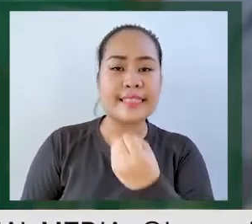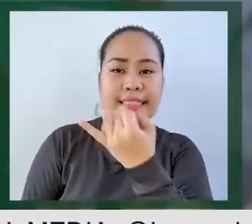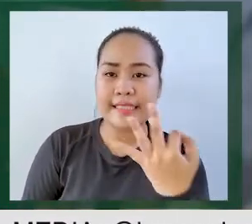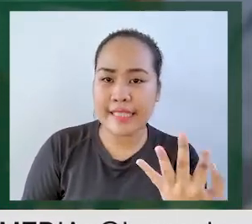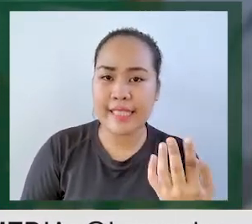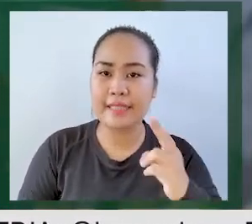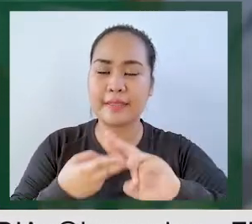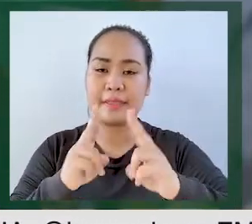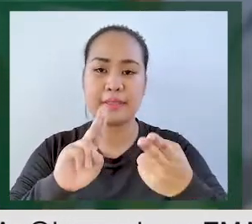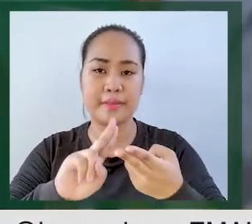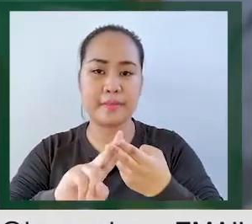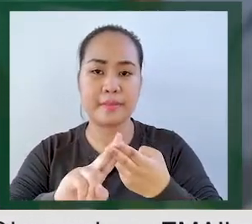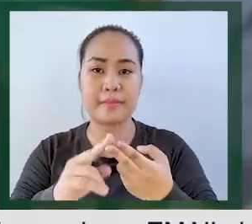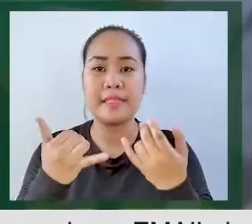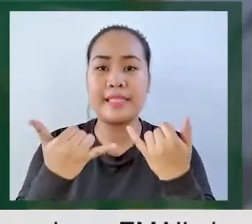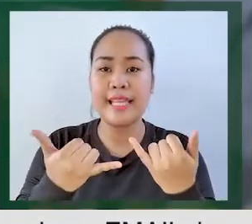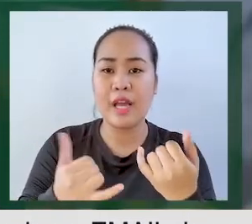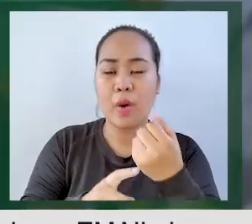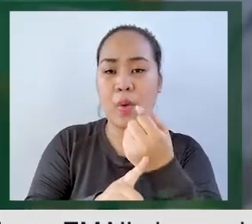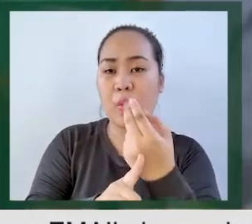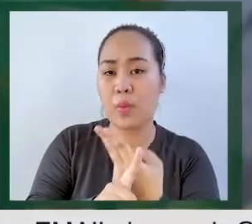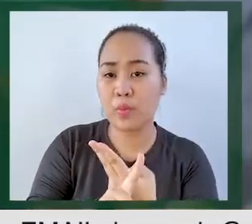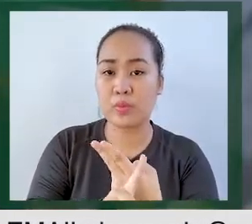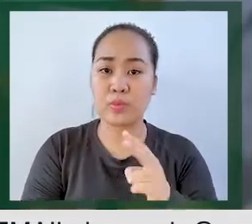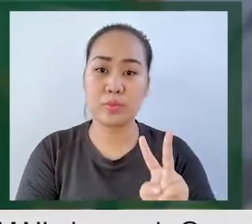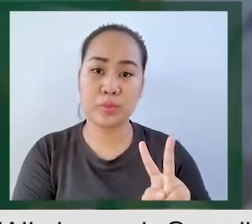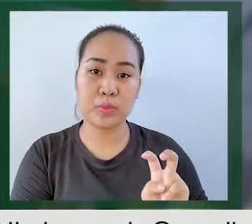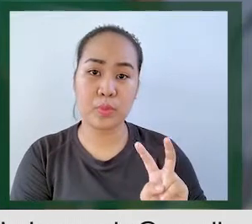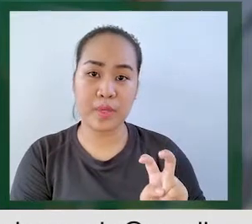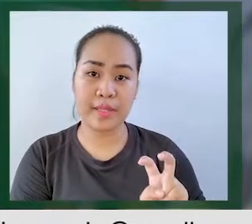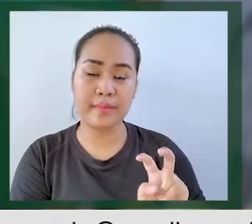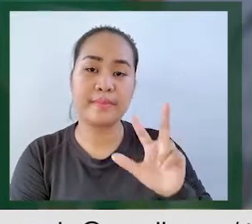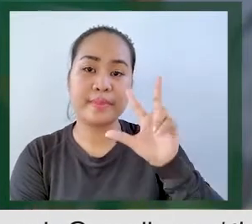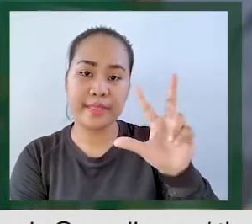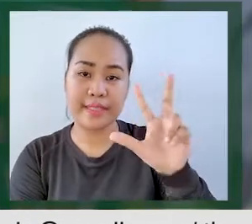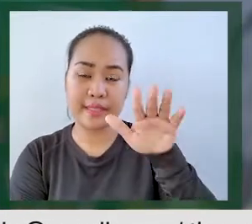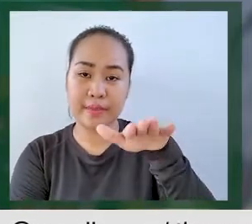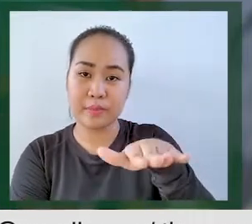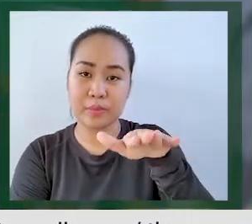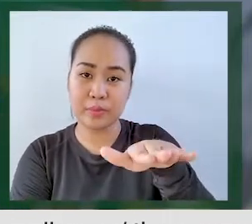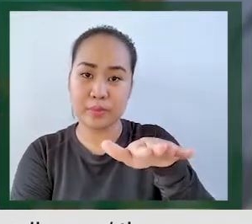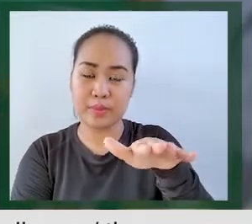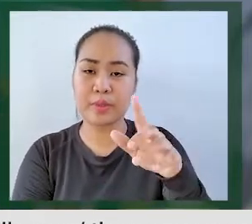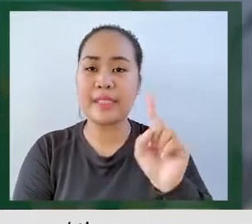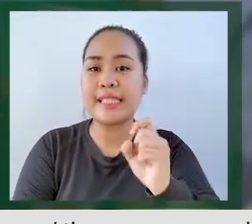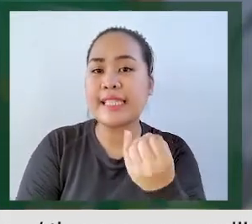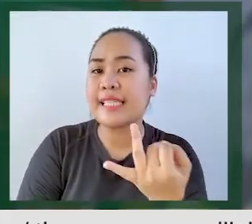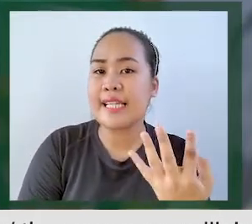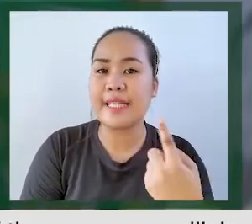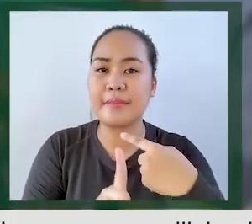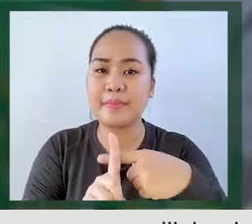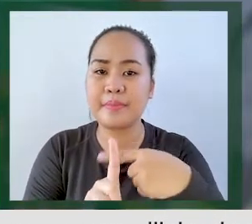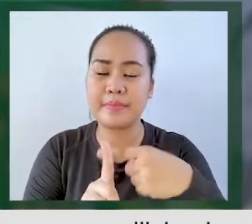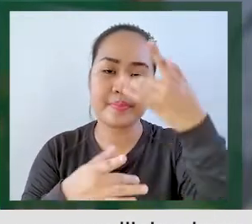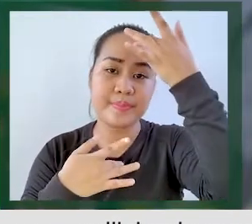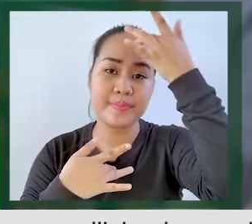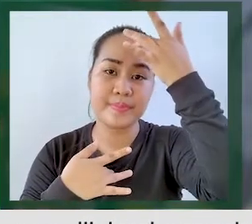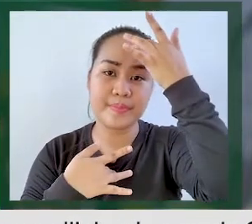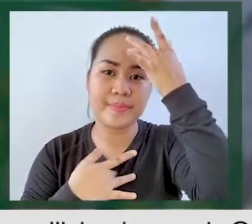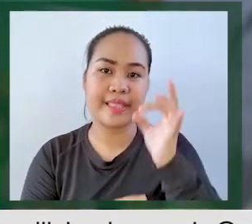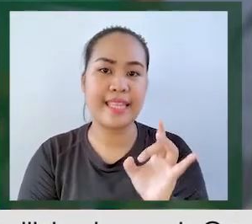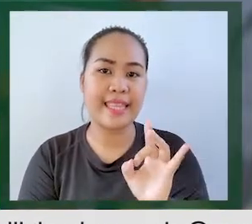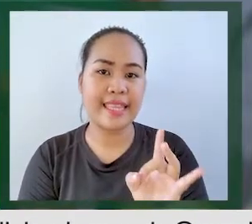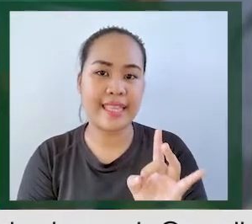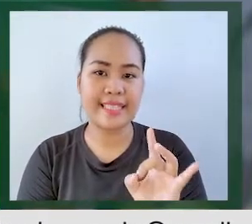tayo, no? So, as of August 12, 3 PM, ang ating positive cases po ay 86.